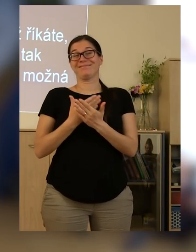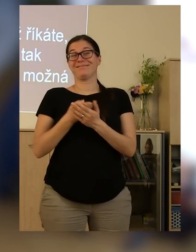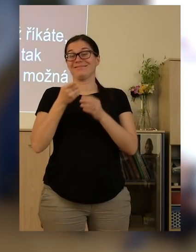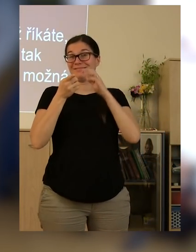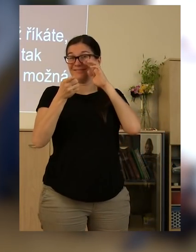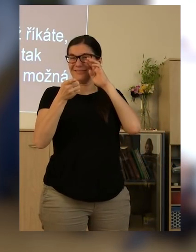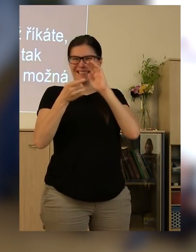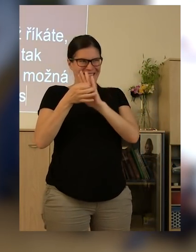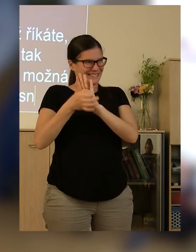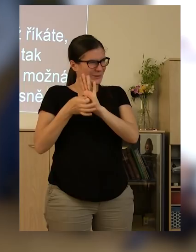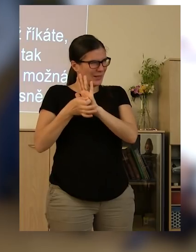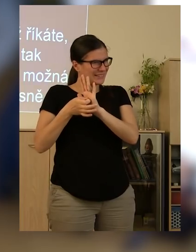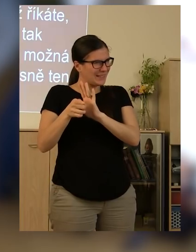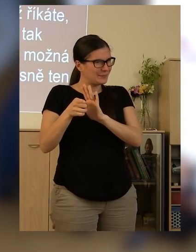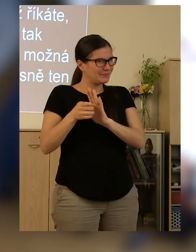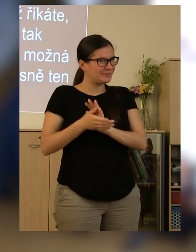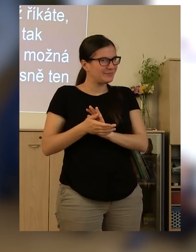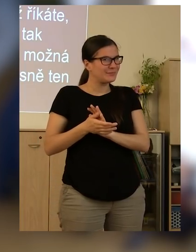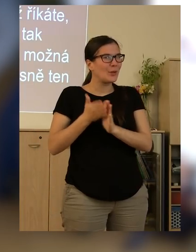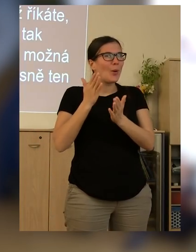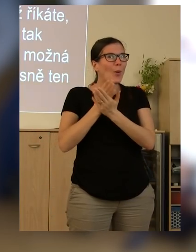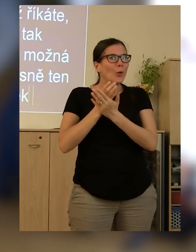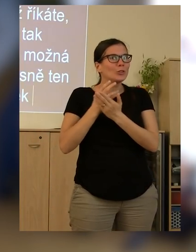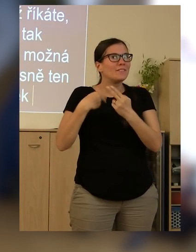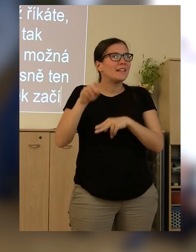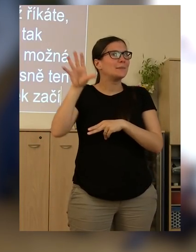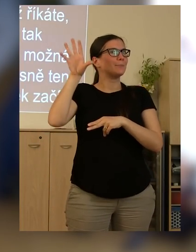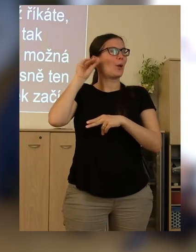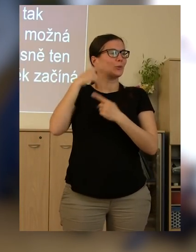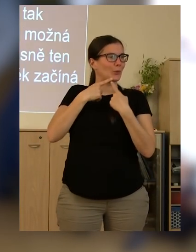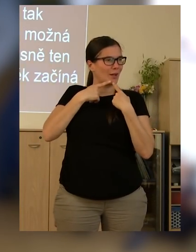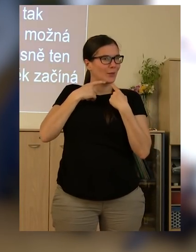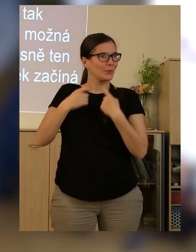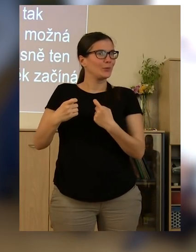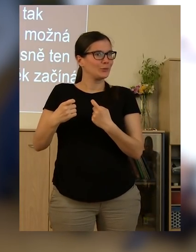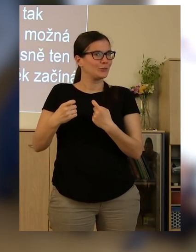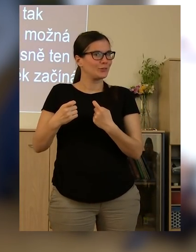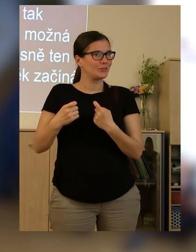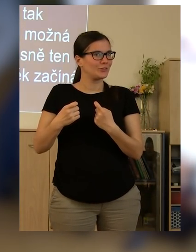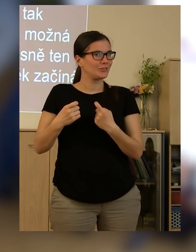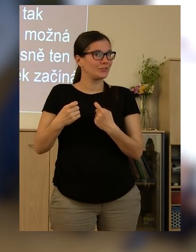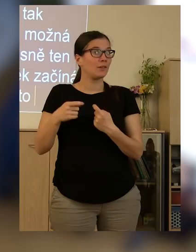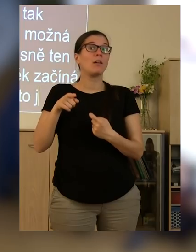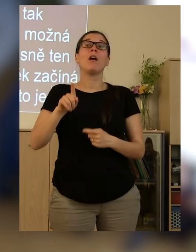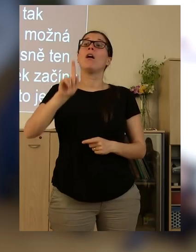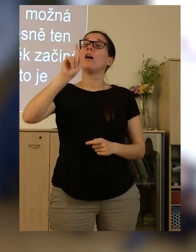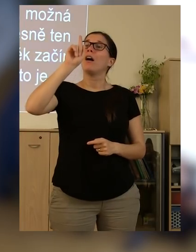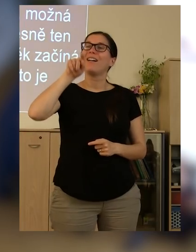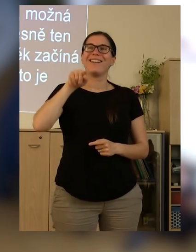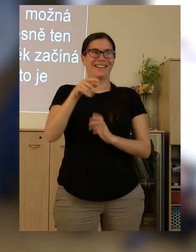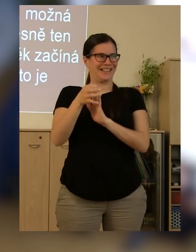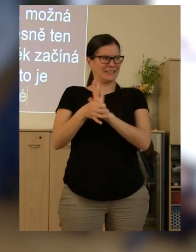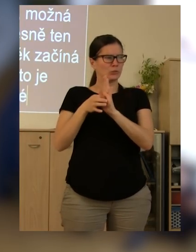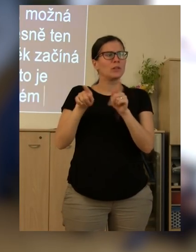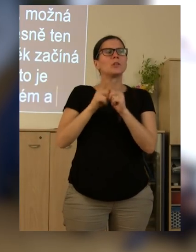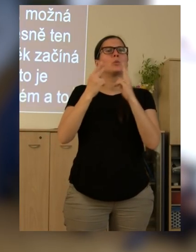kterém člověk začíná naslouchat svý duši. Ale to je, jak říkám, zároveň moment, ve kterým, a to bych